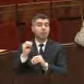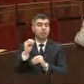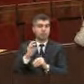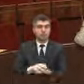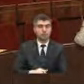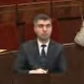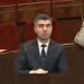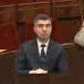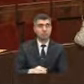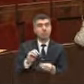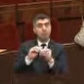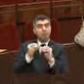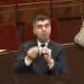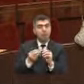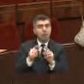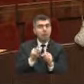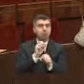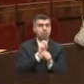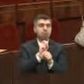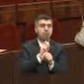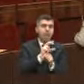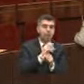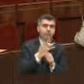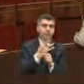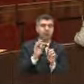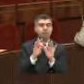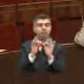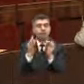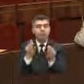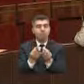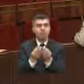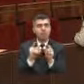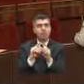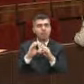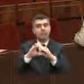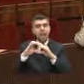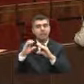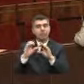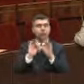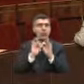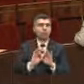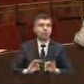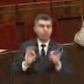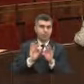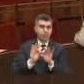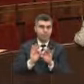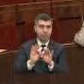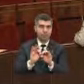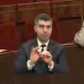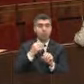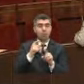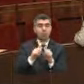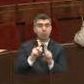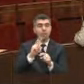كيكون إشكال ديال الأصفار ديال العائلات في فصل الصيف، وبالتالي ما كيكونش إمكانية التواصل معهم. اللي كان معمول به هو أن الفوترة كتكون على